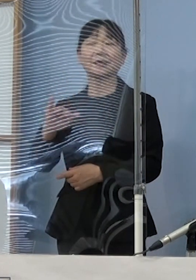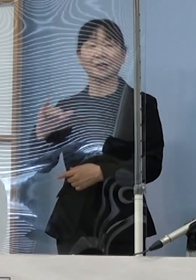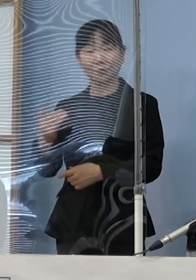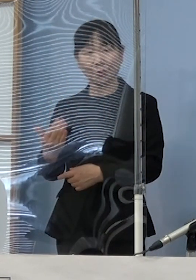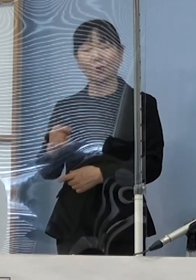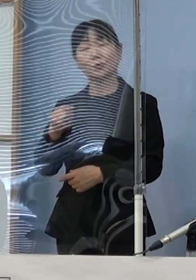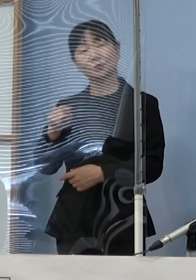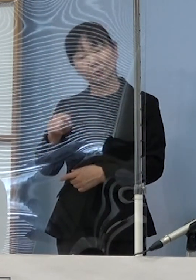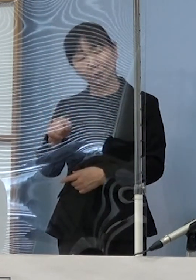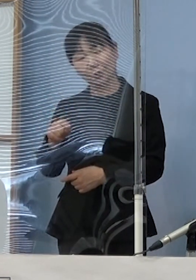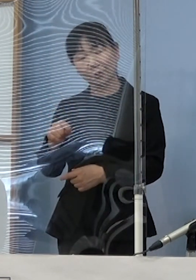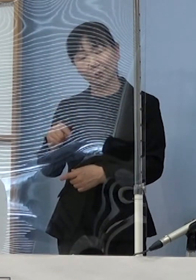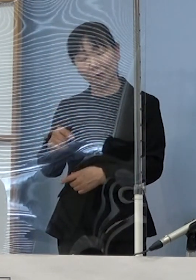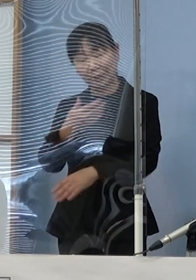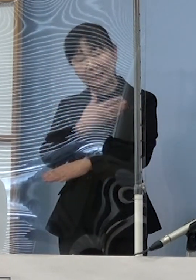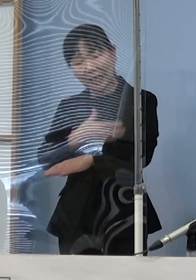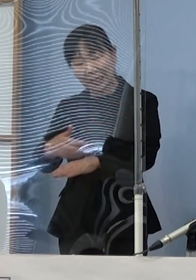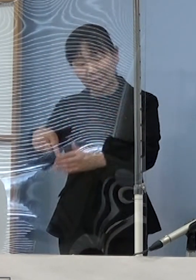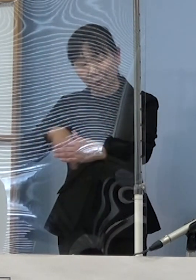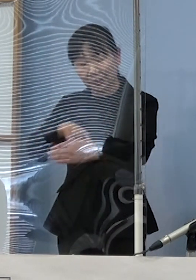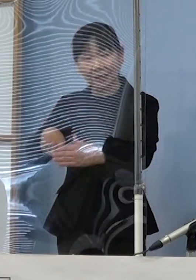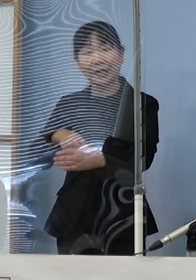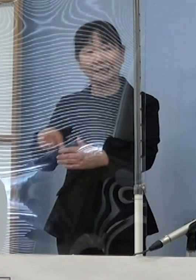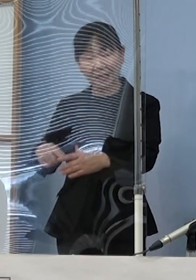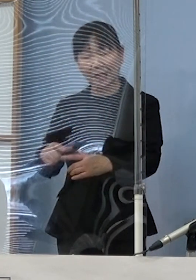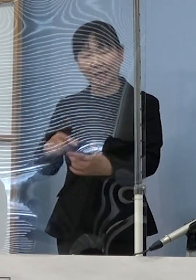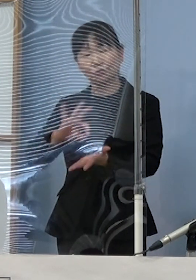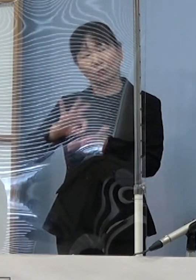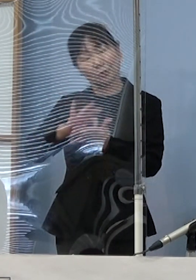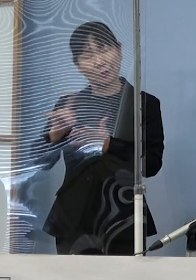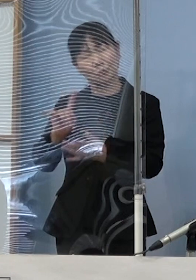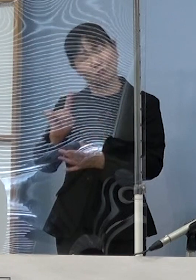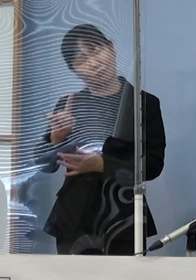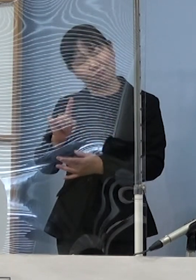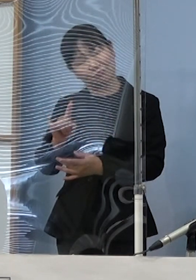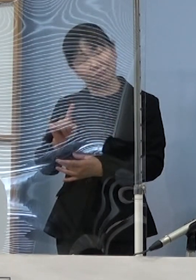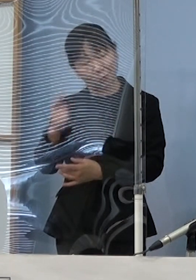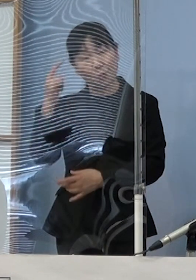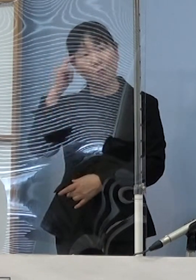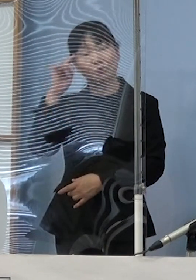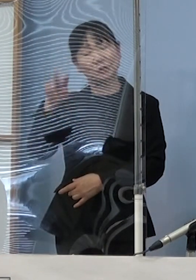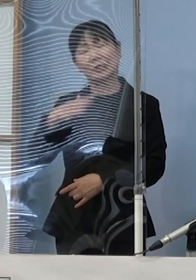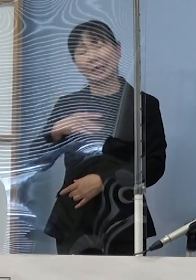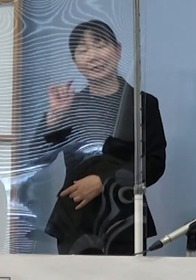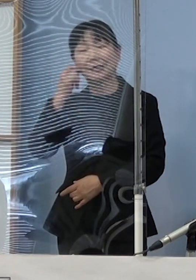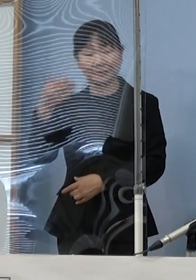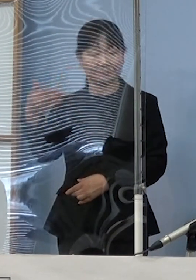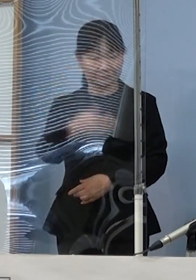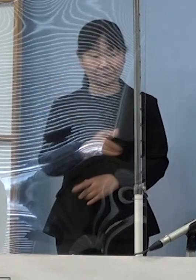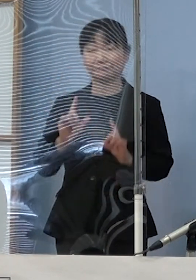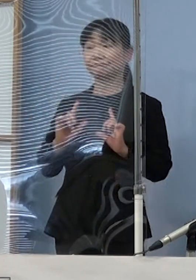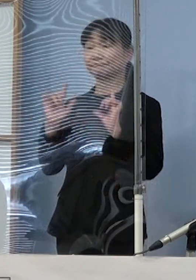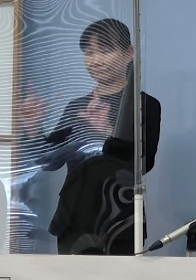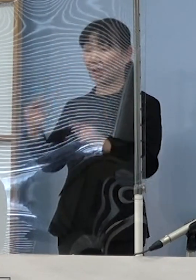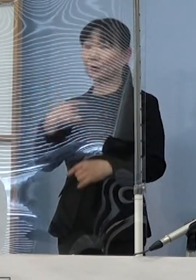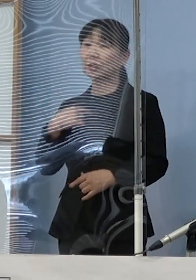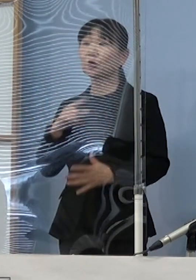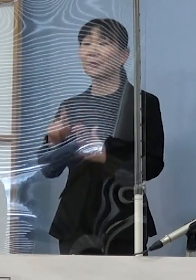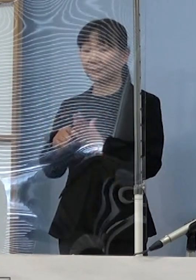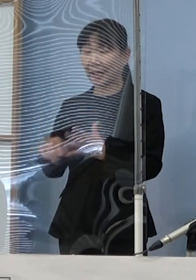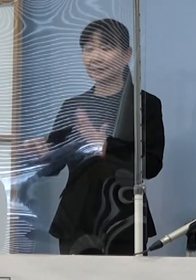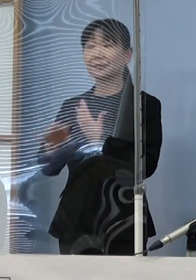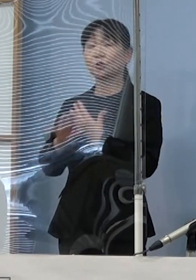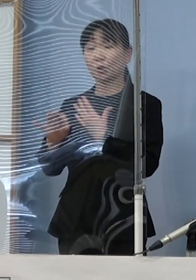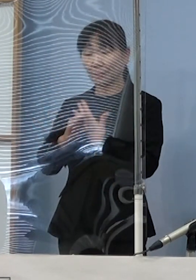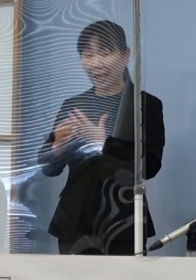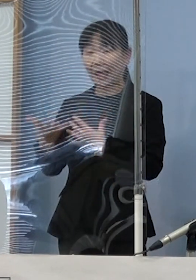のはちょっと理解ができないんですけれども、もう一度なぜああいう表現をしたのか説明してもらえますか。 私の場合には、例え